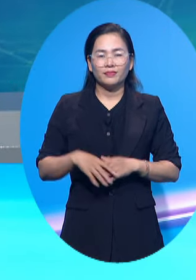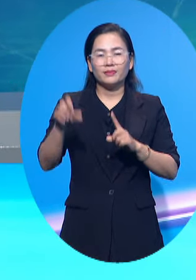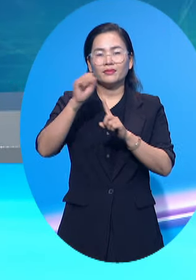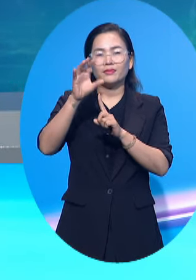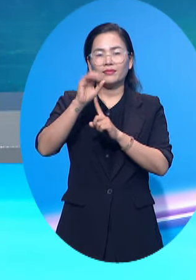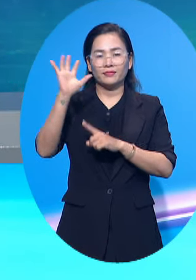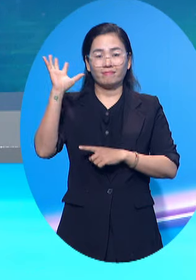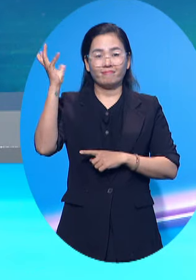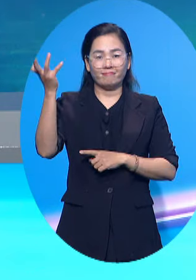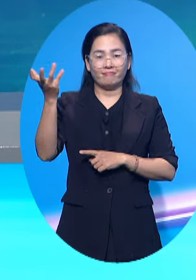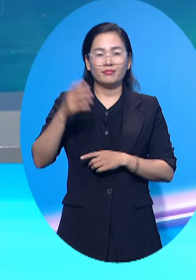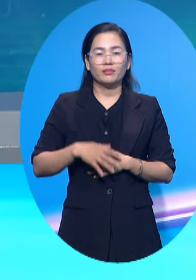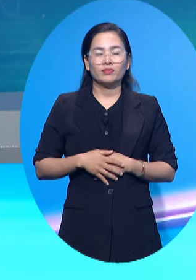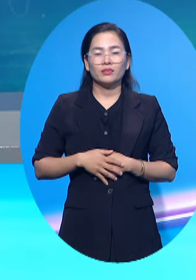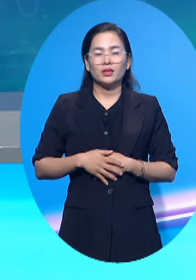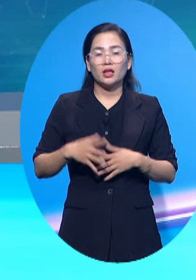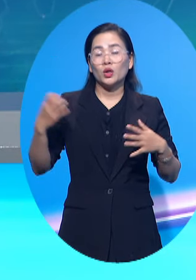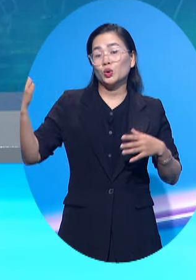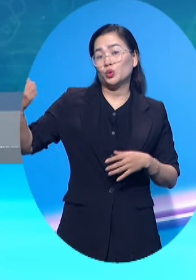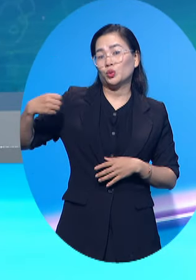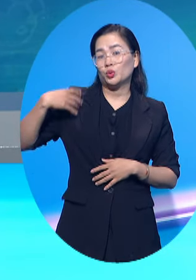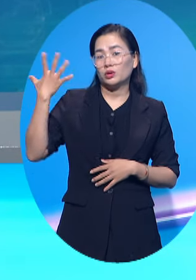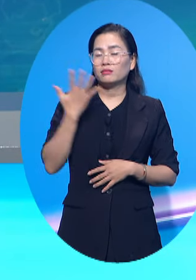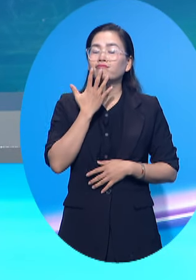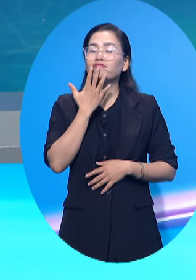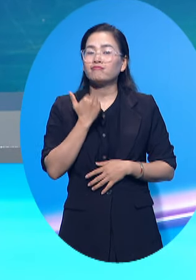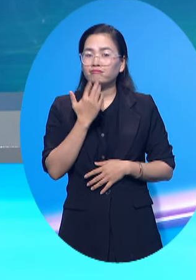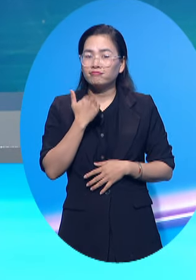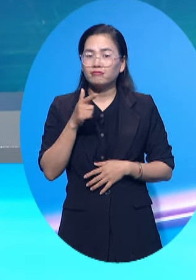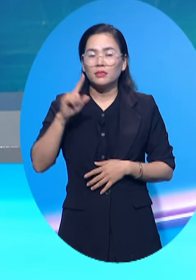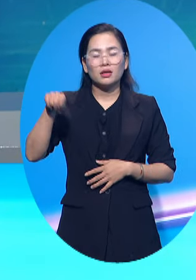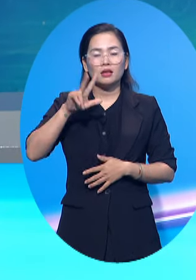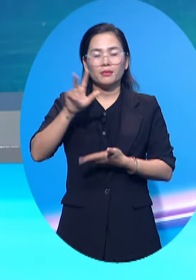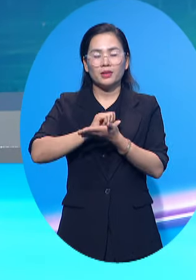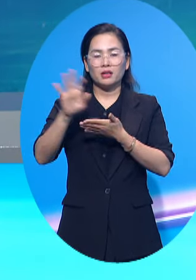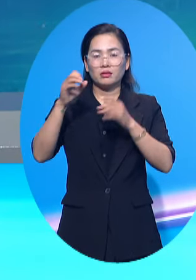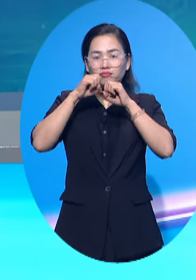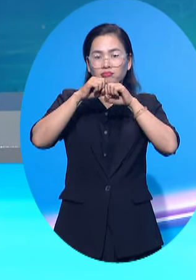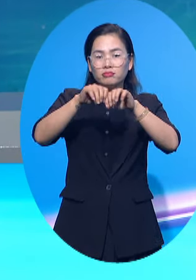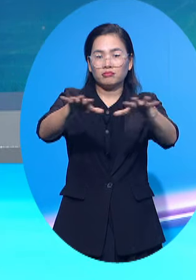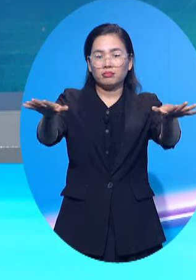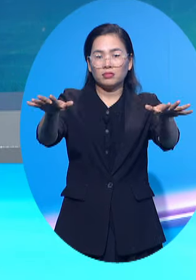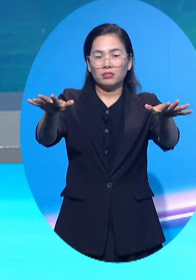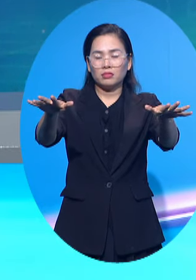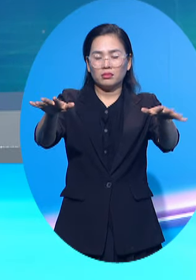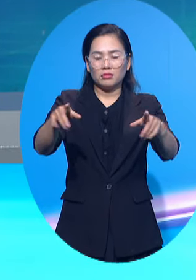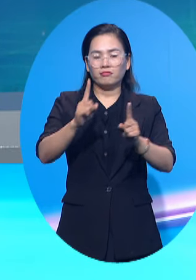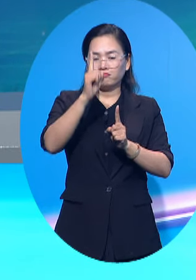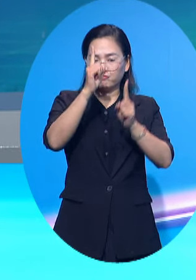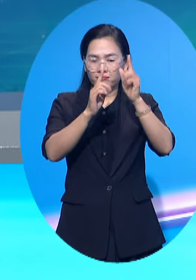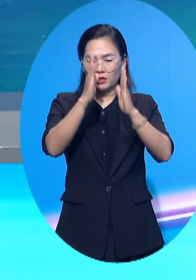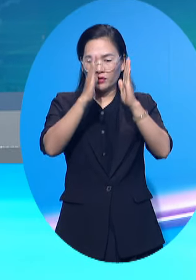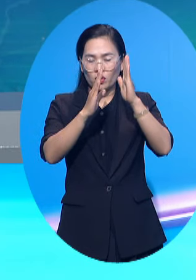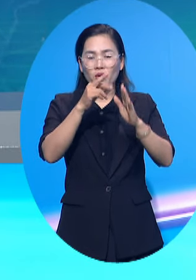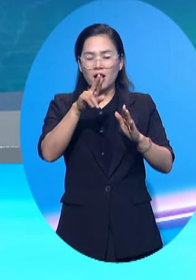Chuyển sang các tin tức quốc tế, Thủ tướng Israel Benjamin Netanyahu ngày 8 tháng 4 thông báo đã ấn định ngày tấn công thành phố Rafah ở